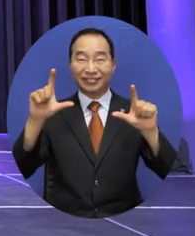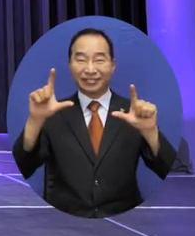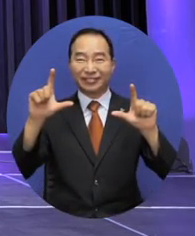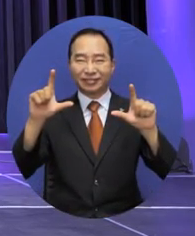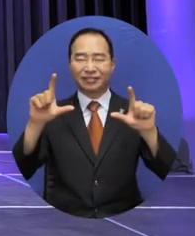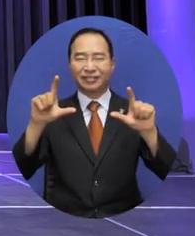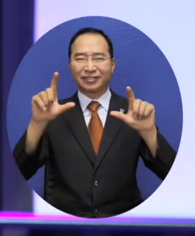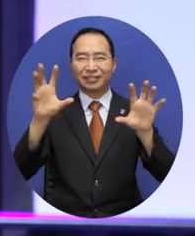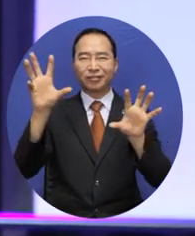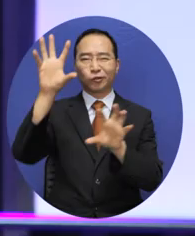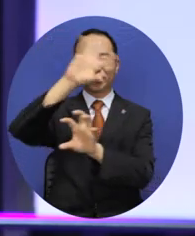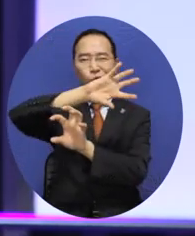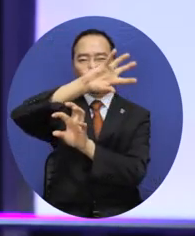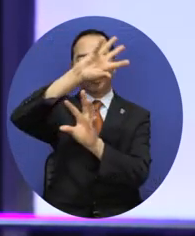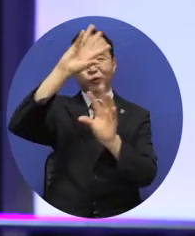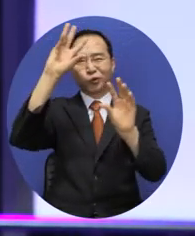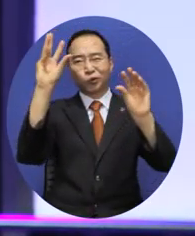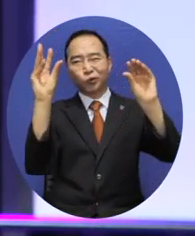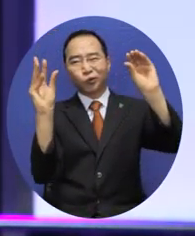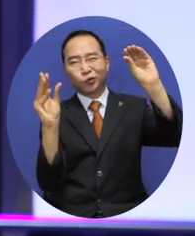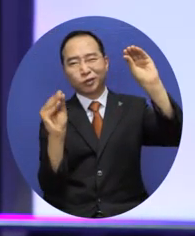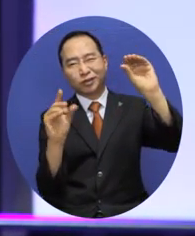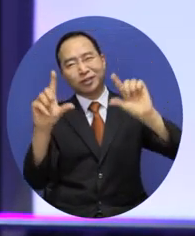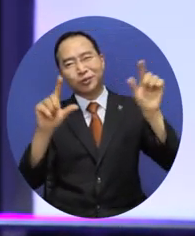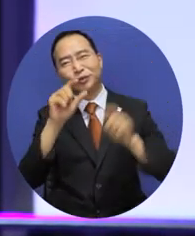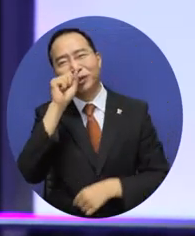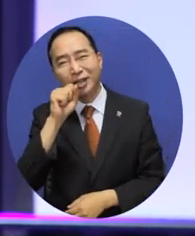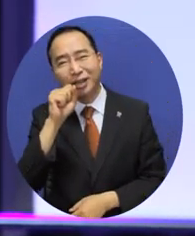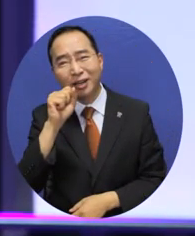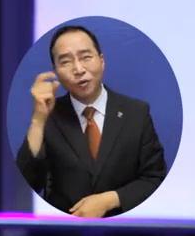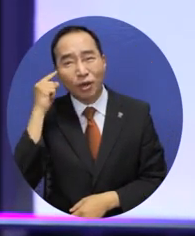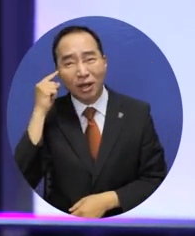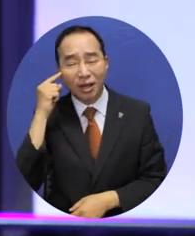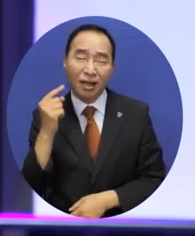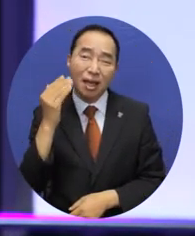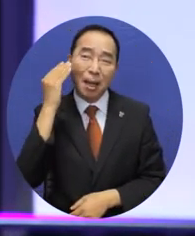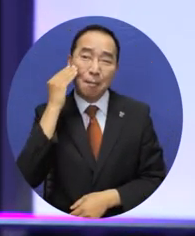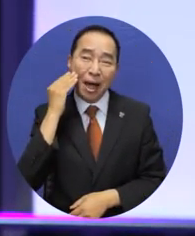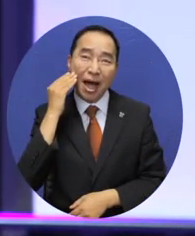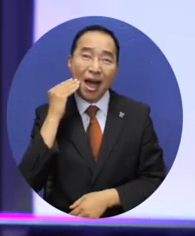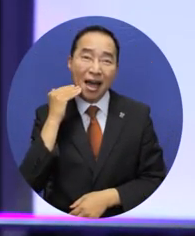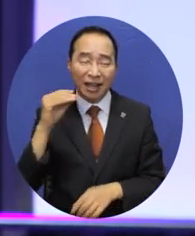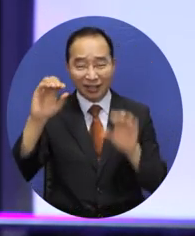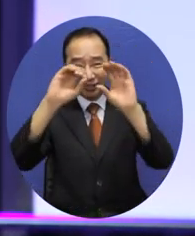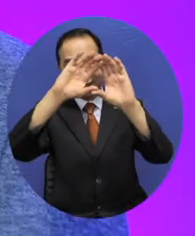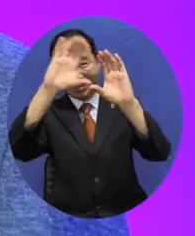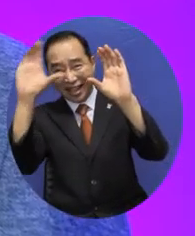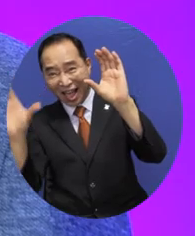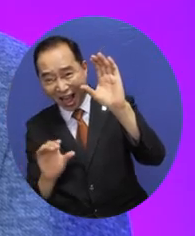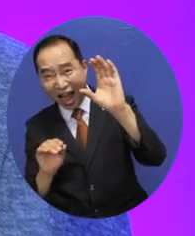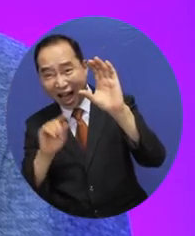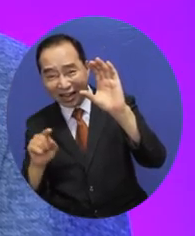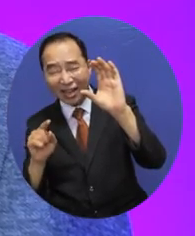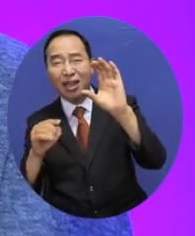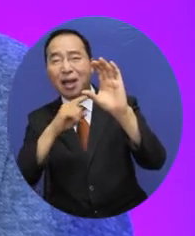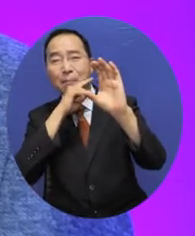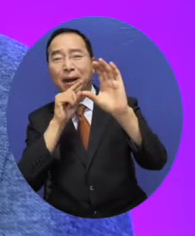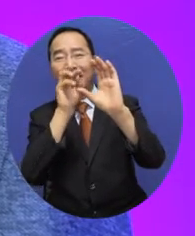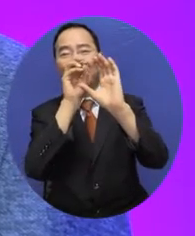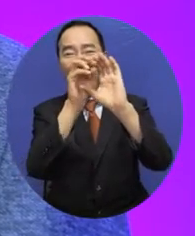좋겠어요. 왜냐하면은 파란 태극 안에 빨간 동그라미가 있고 빨간 태극